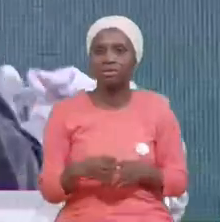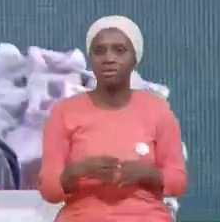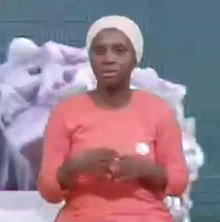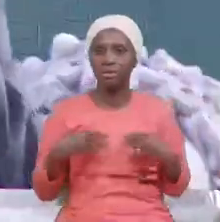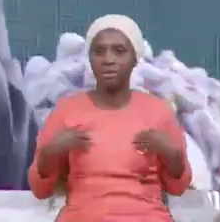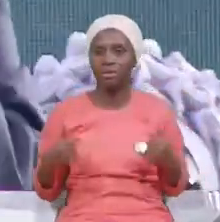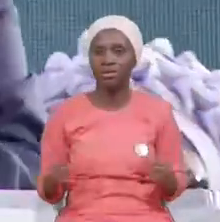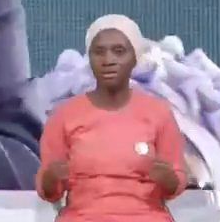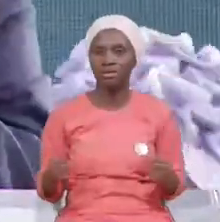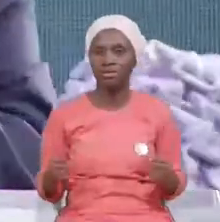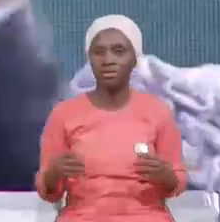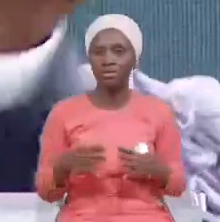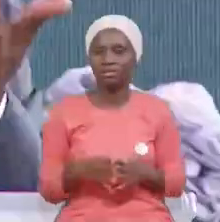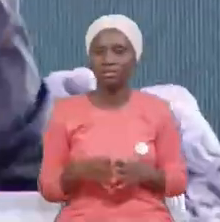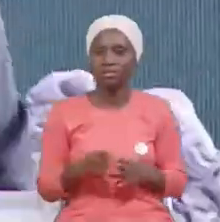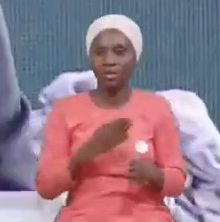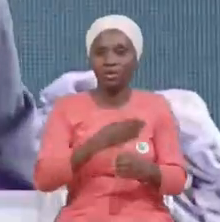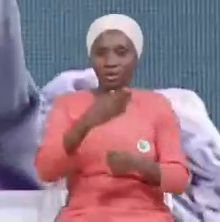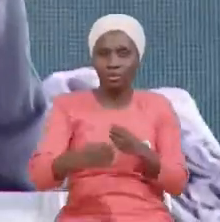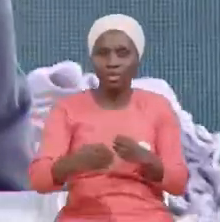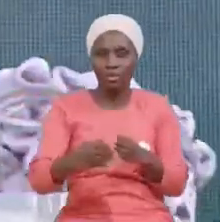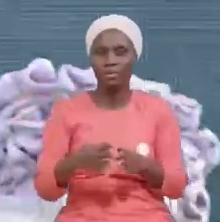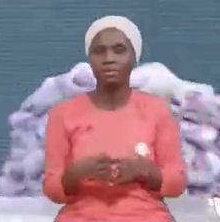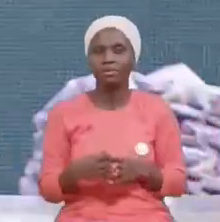Holistique, complète, totale.